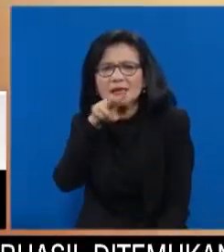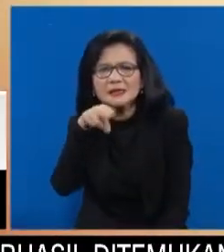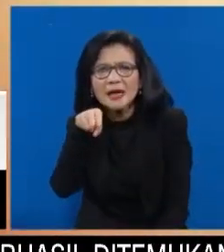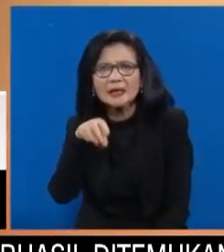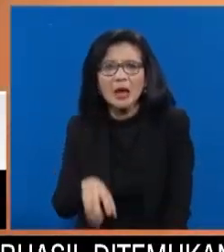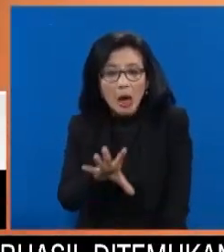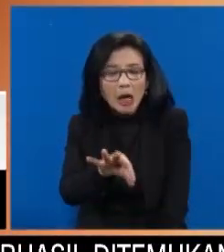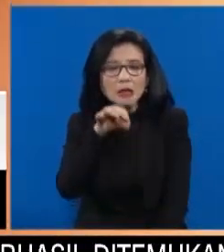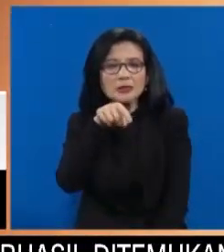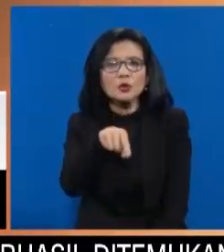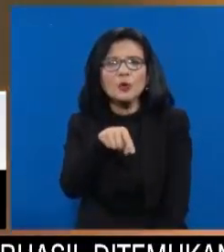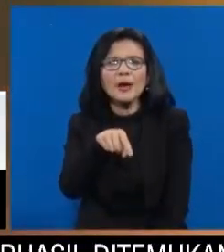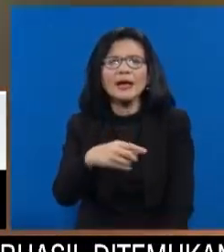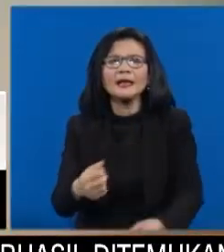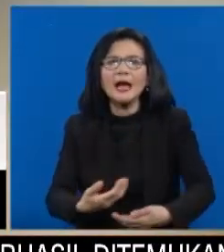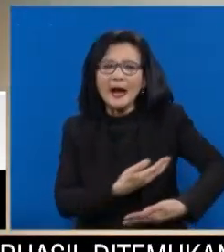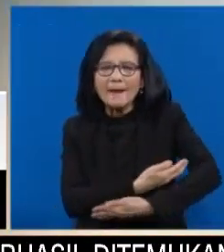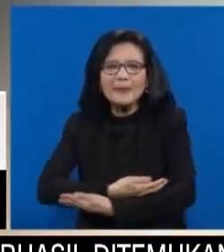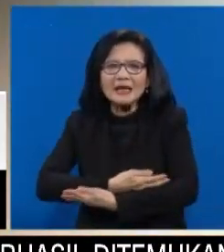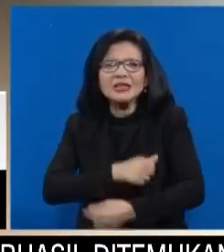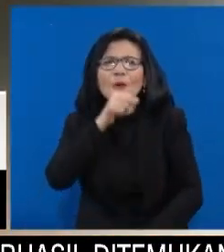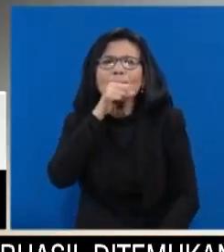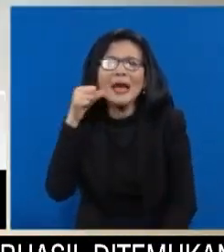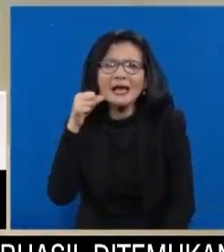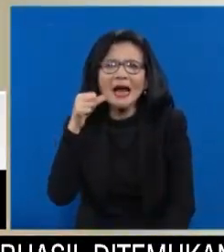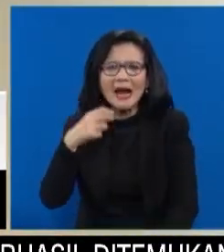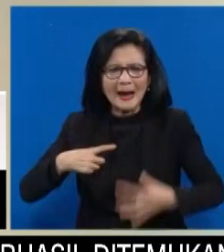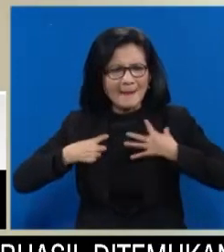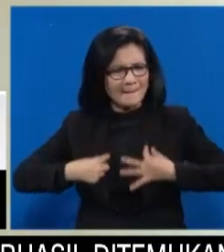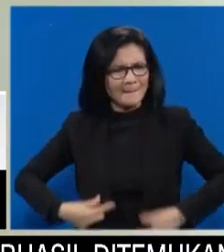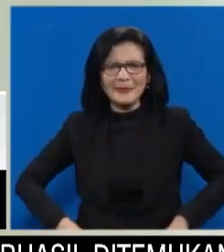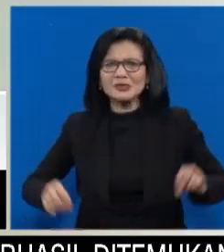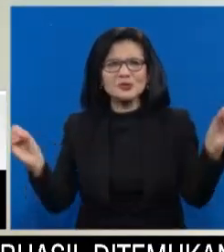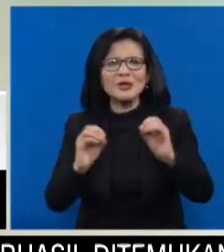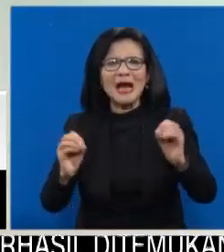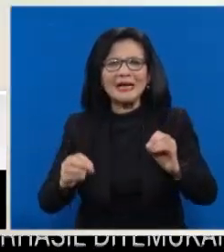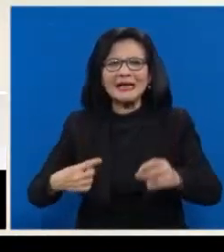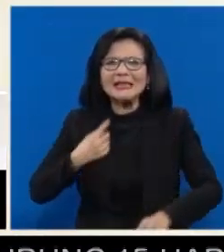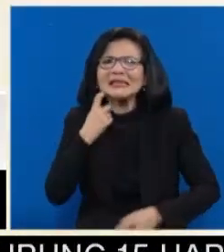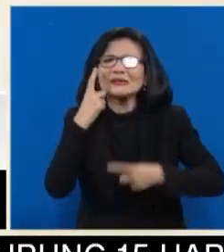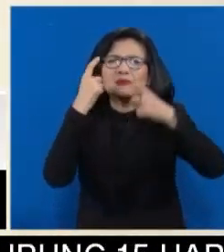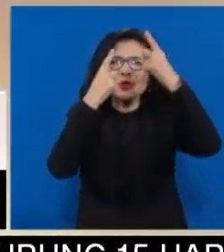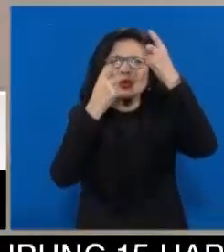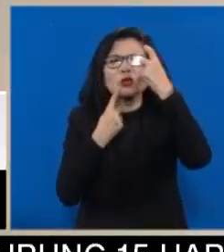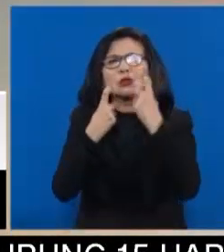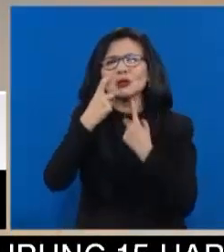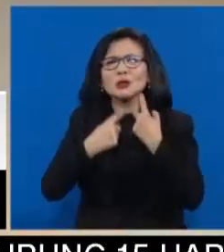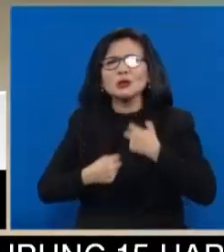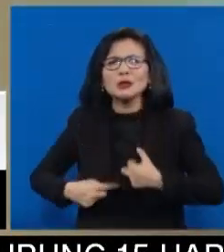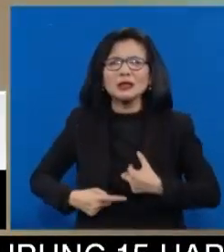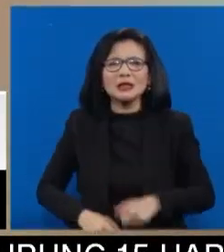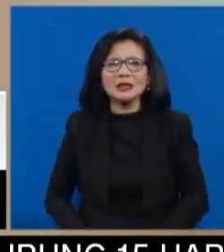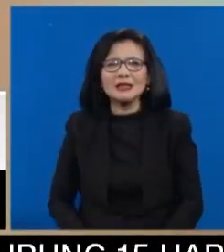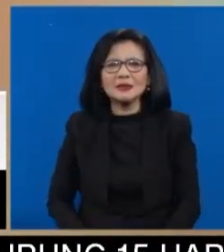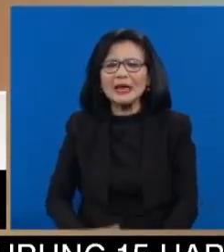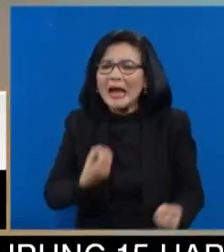Saat ditemukan, kondisi bayi masih merah, tidak mengenakan pakaian, dan dikerubungi semut. Bayi ini diduga dibuang